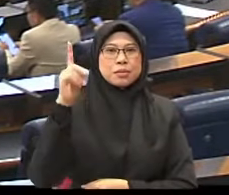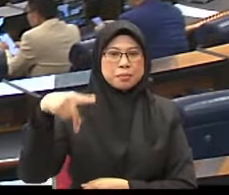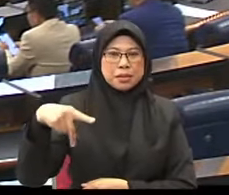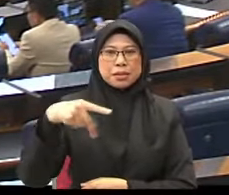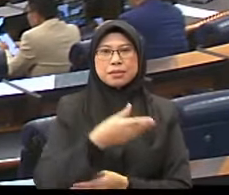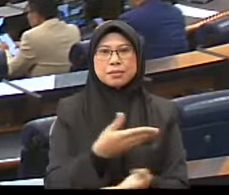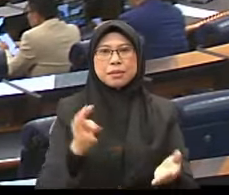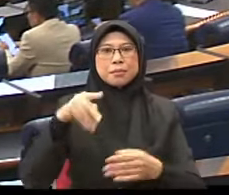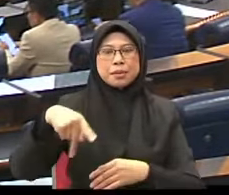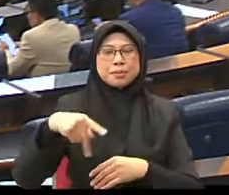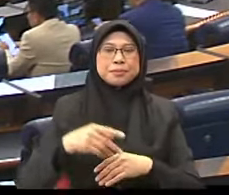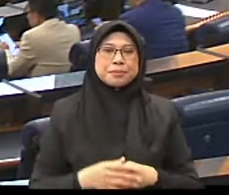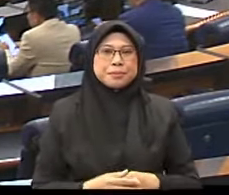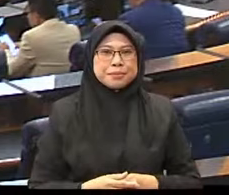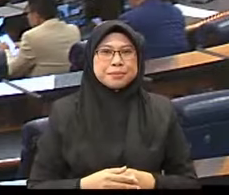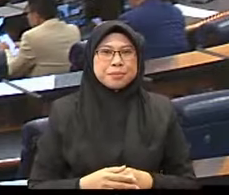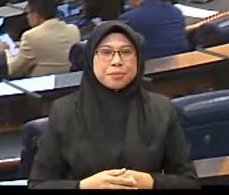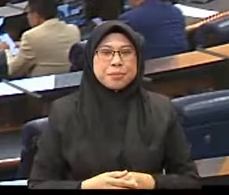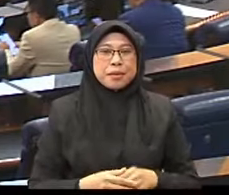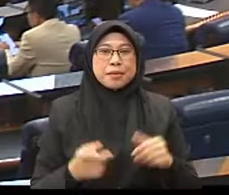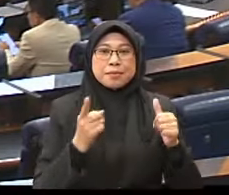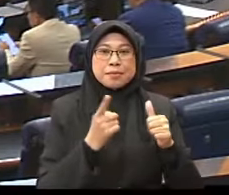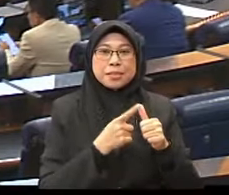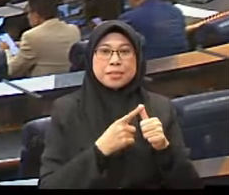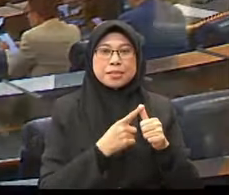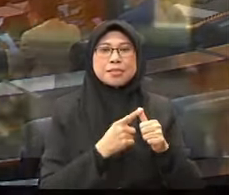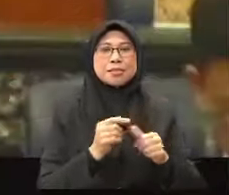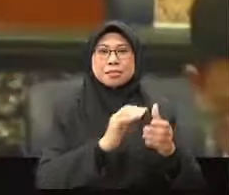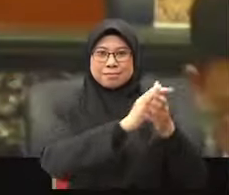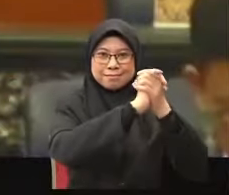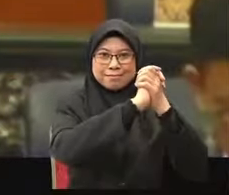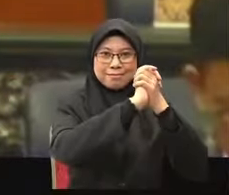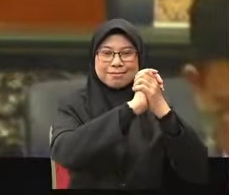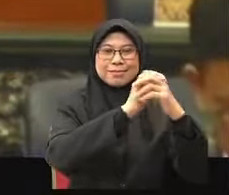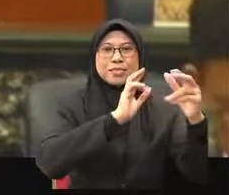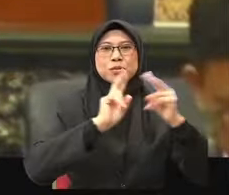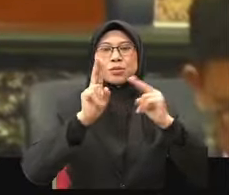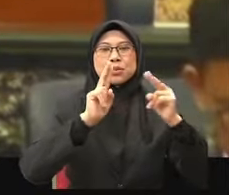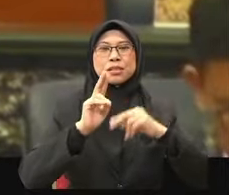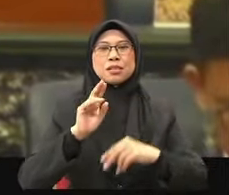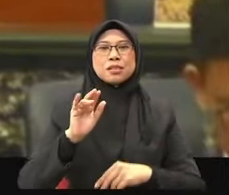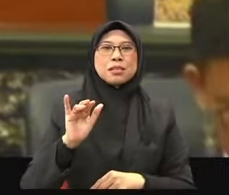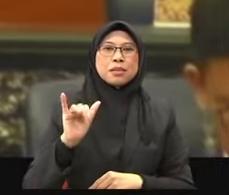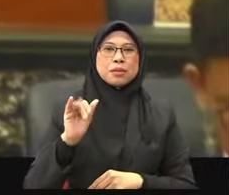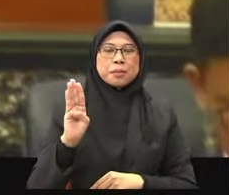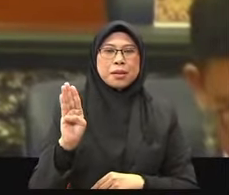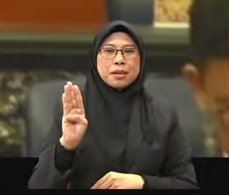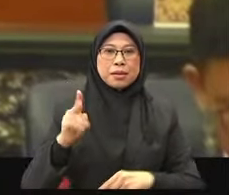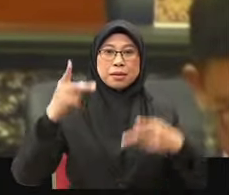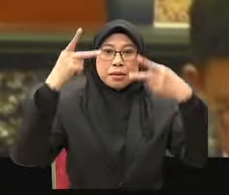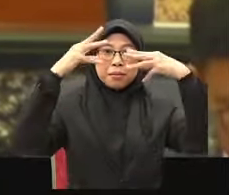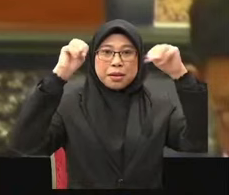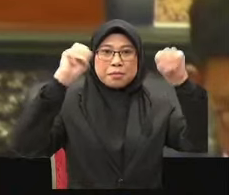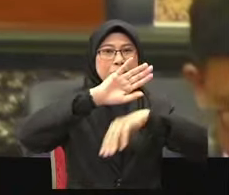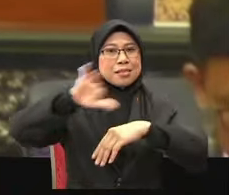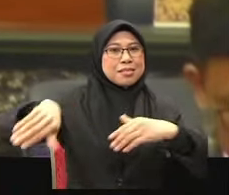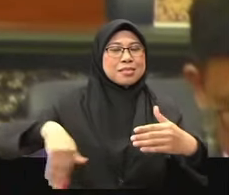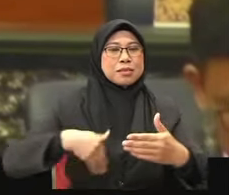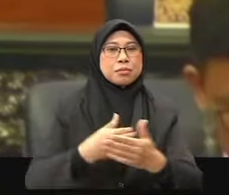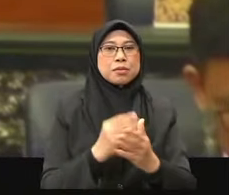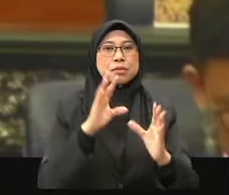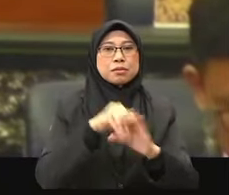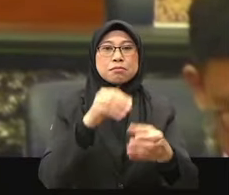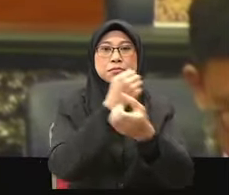dan semua yang berada di Dewan yang mulia ini. Terlebih dahulu, syabas dan saya ucapkan kepada yang amat berhormat dan Perdana Menteri kita dan semua yang terlibat